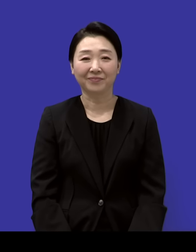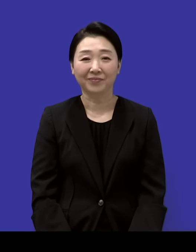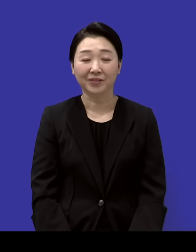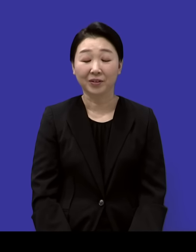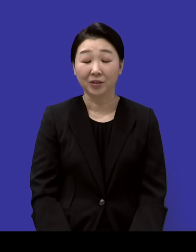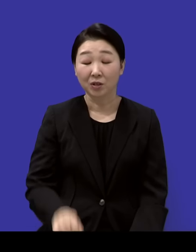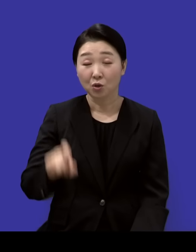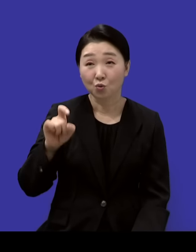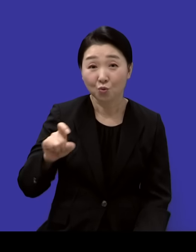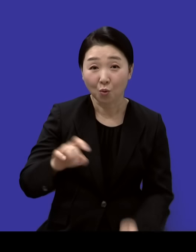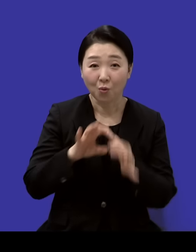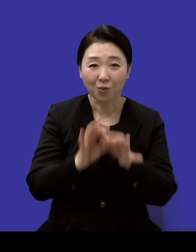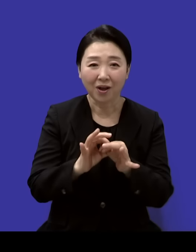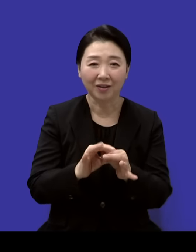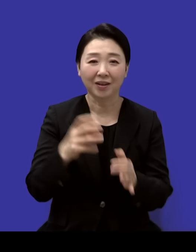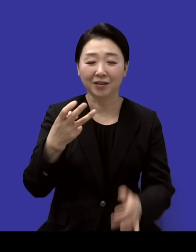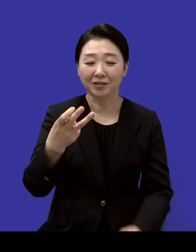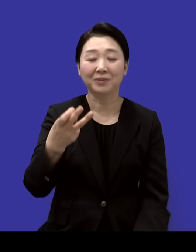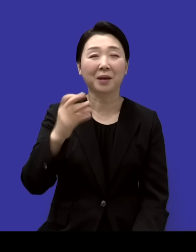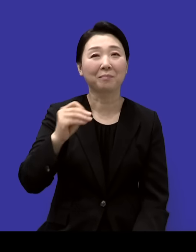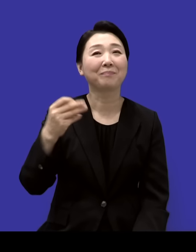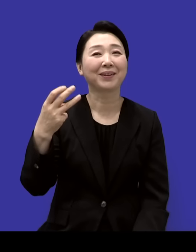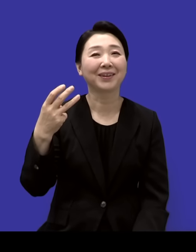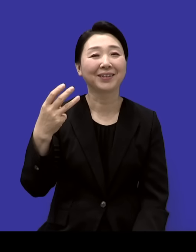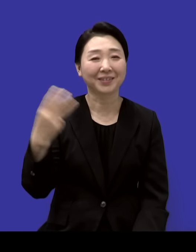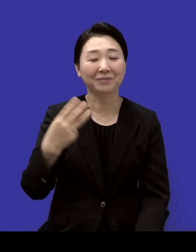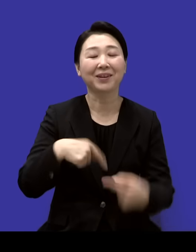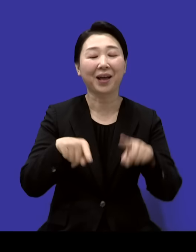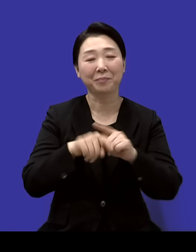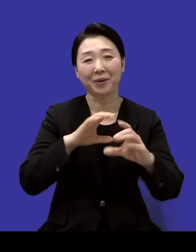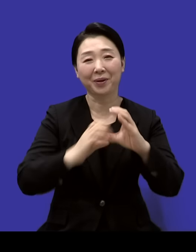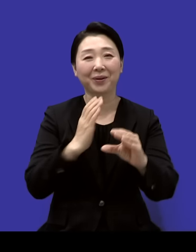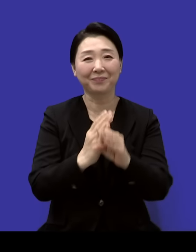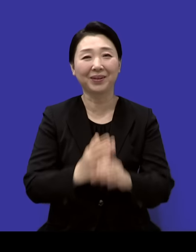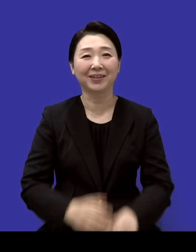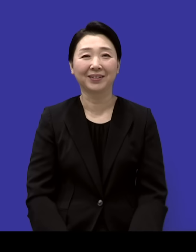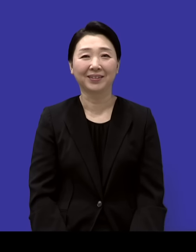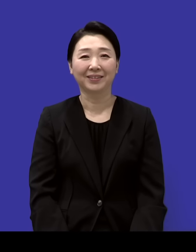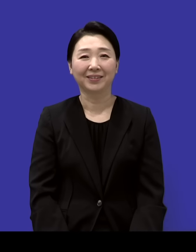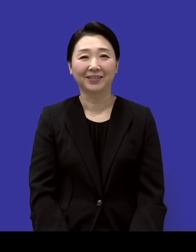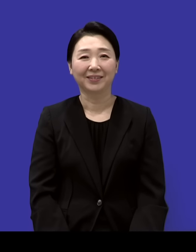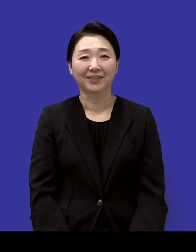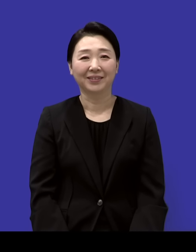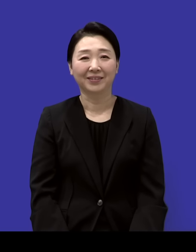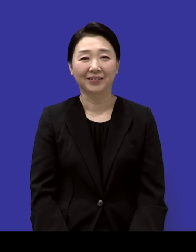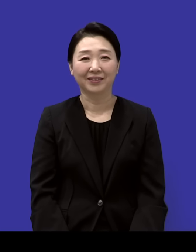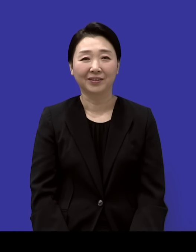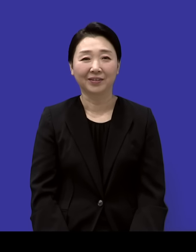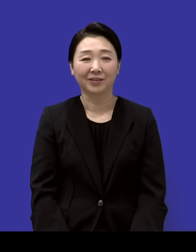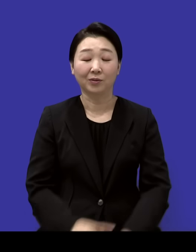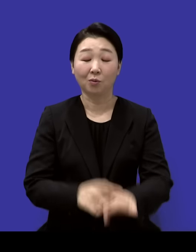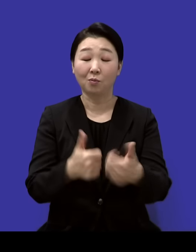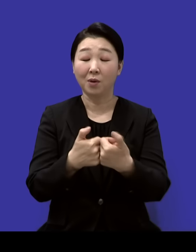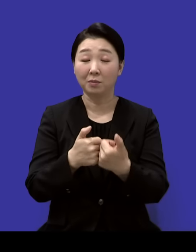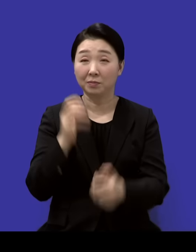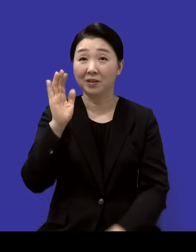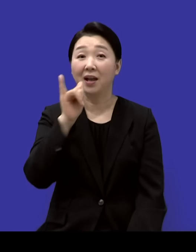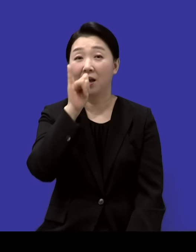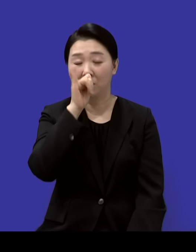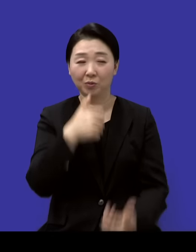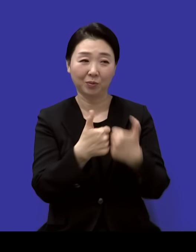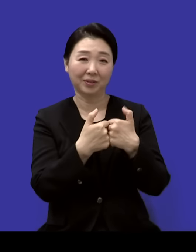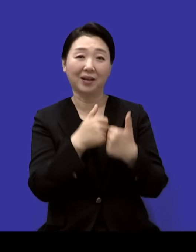명 13만 원. 그런 예. 구독자와 많으시네요. 함께 소통을 하는 채널이고요. 네네. 실제로 뭐 심리학 강연도 하고 예.